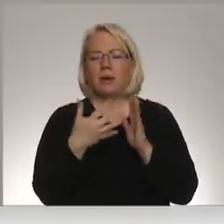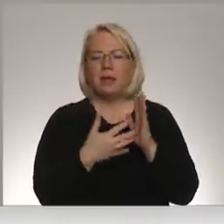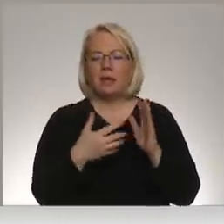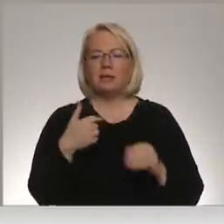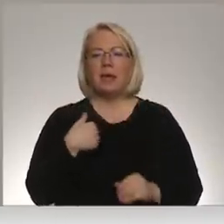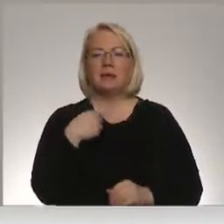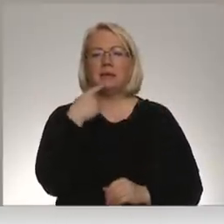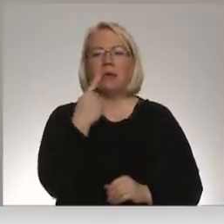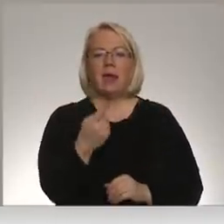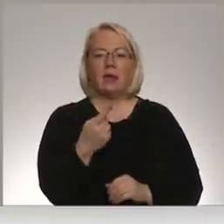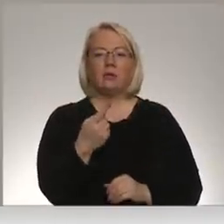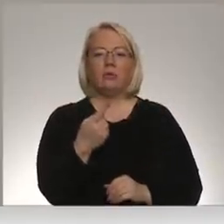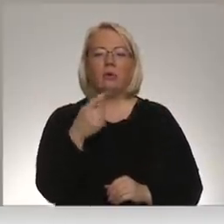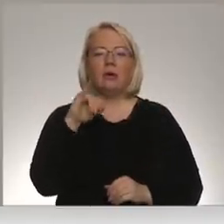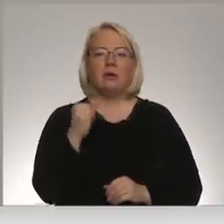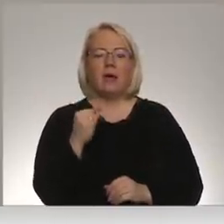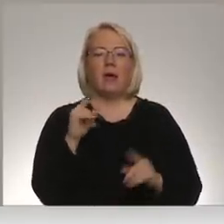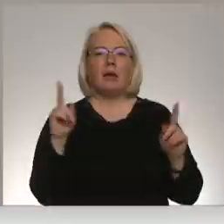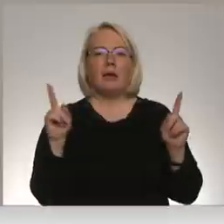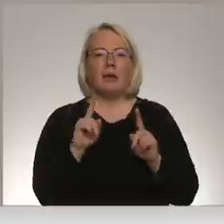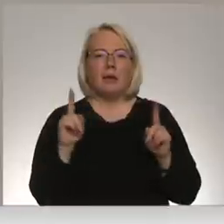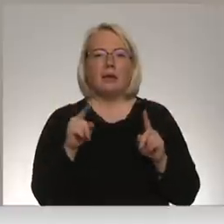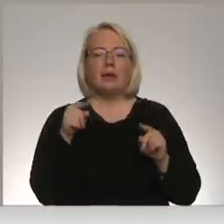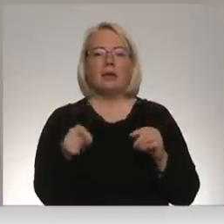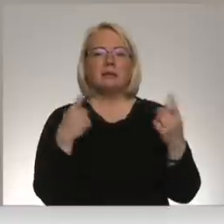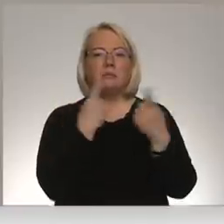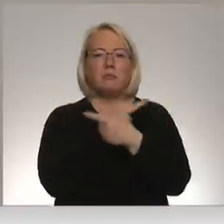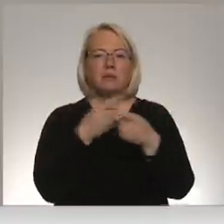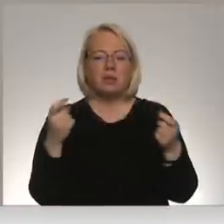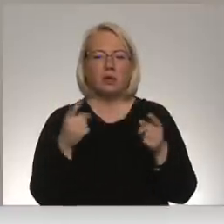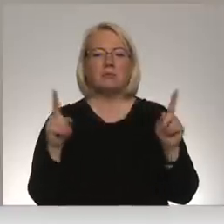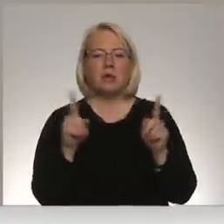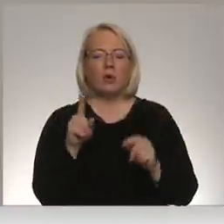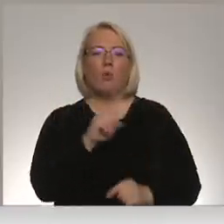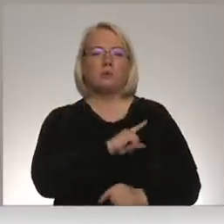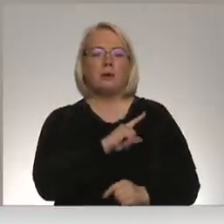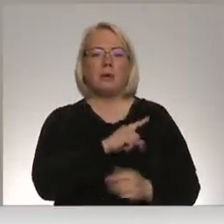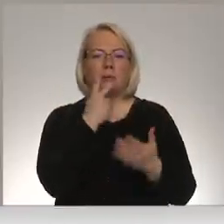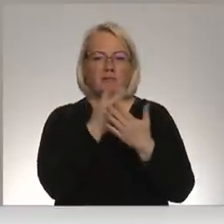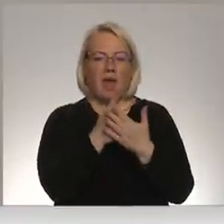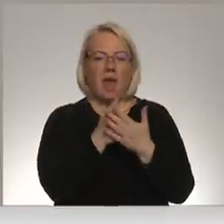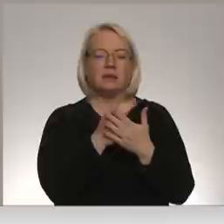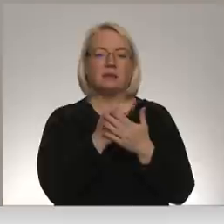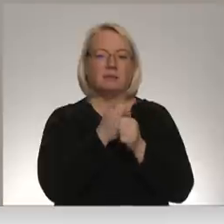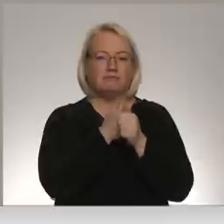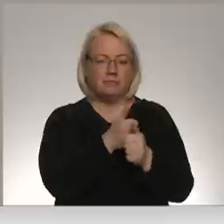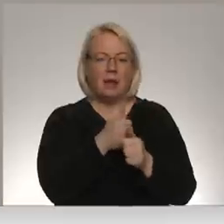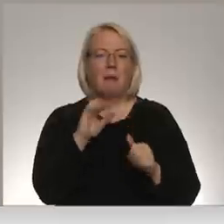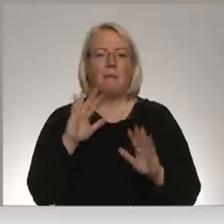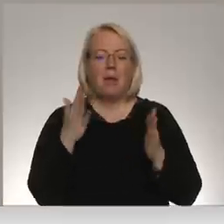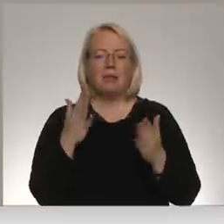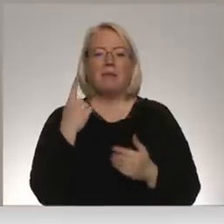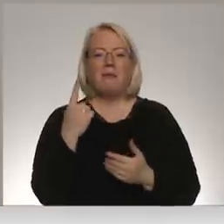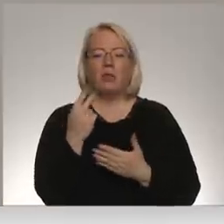teiktu, jā, ir šis paziņojums neapšaubām ir uzmanības vērts, bet nu, es viņu tiešām